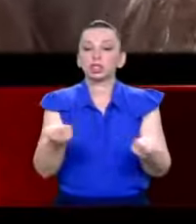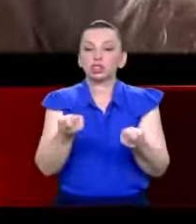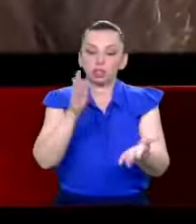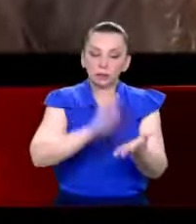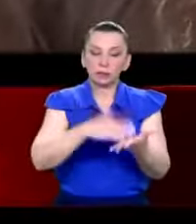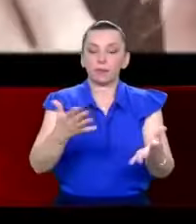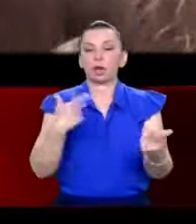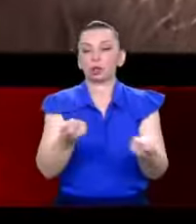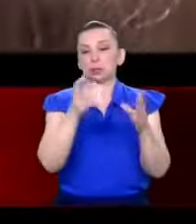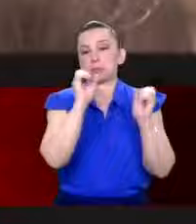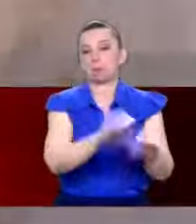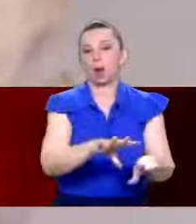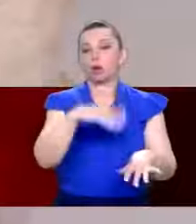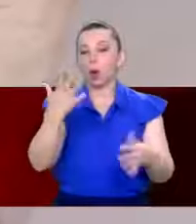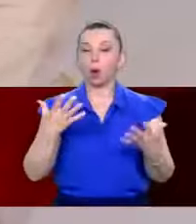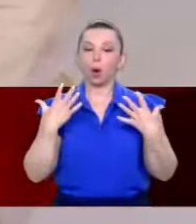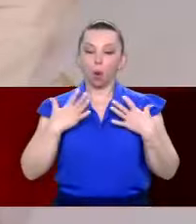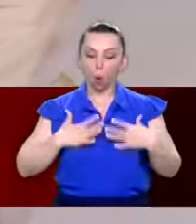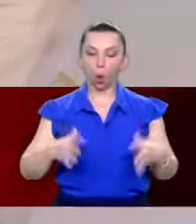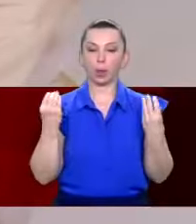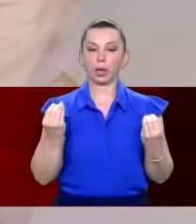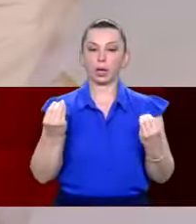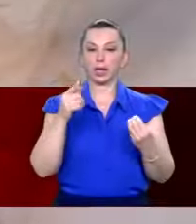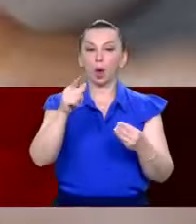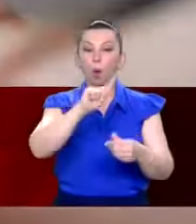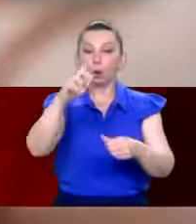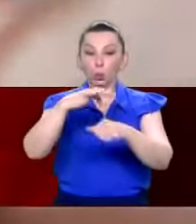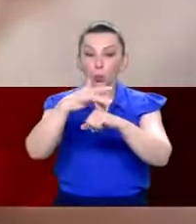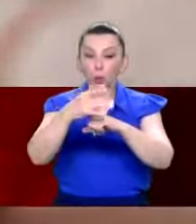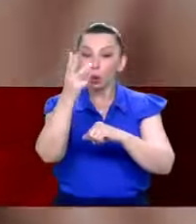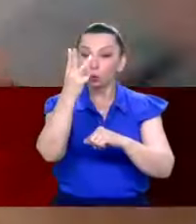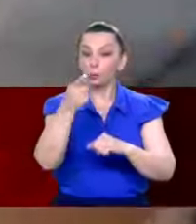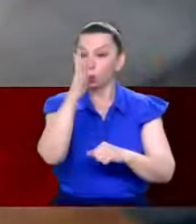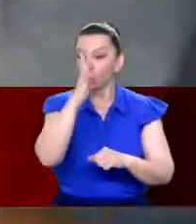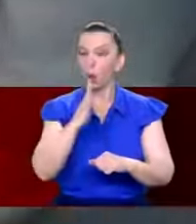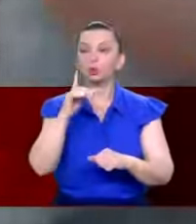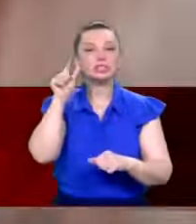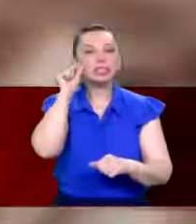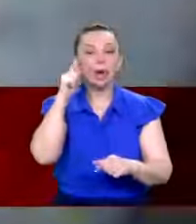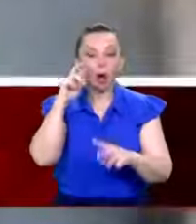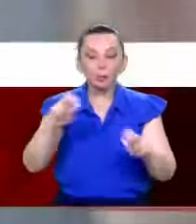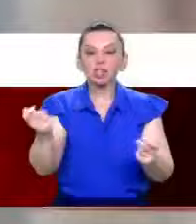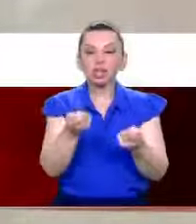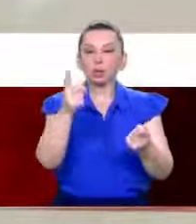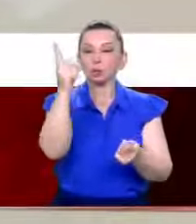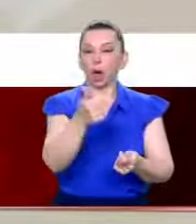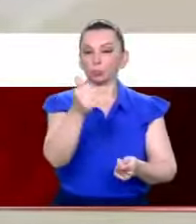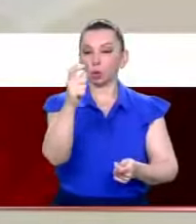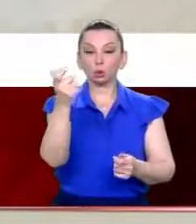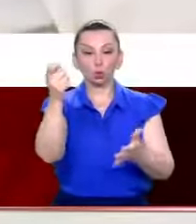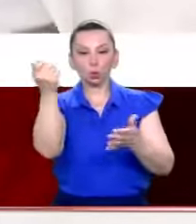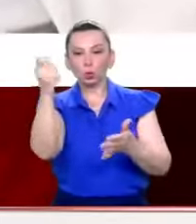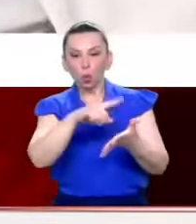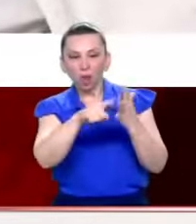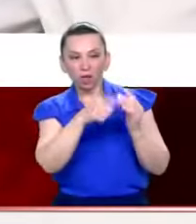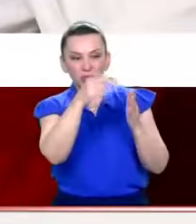ve dedim ki Tamam kendime geldim 10 ülkeden 3400 kişiyle yapıldı o araştırma çalışanların % 69'u yöneticilerin